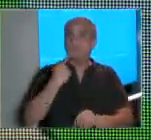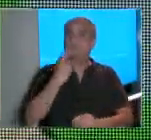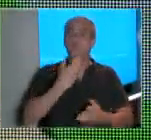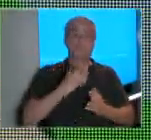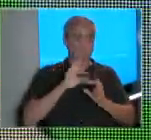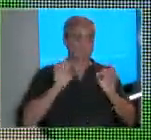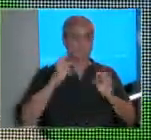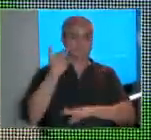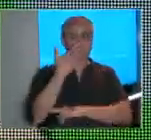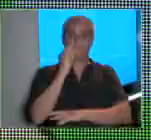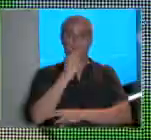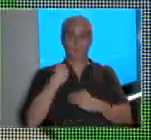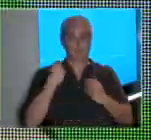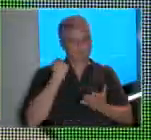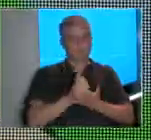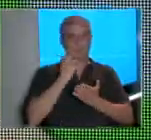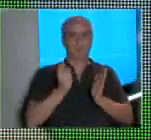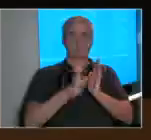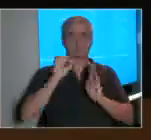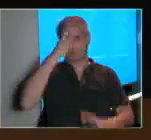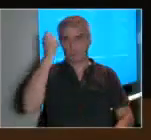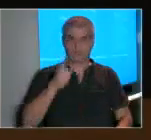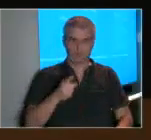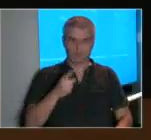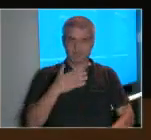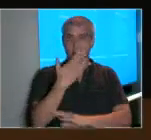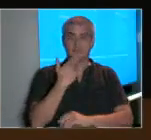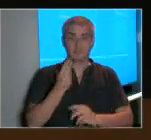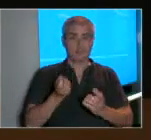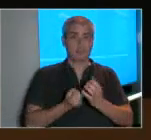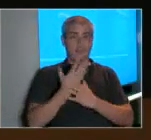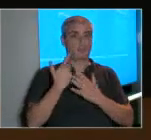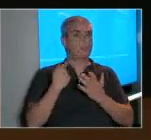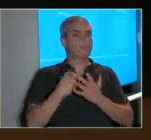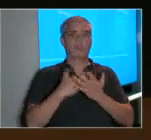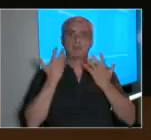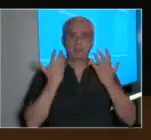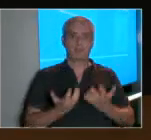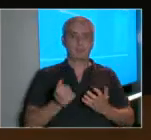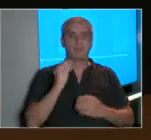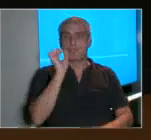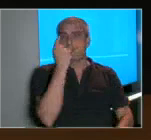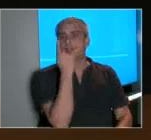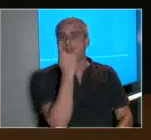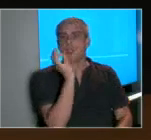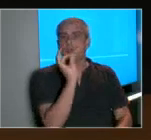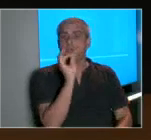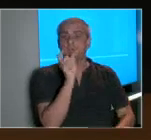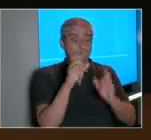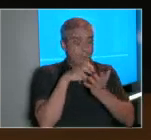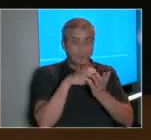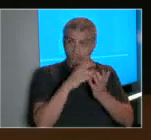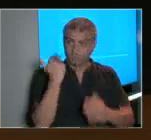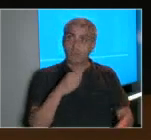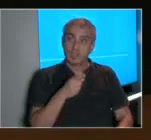המדינה כדי לתת תוקף לדרישה של הערבים. מדינת ישראל קמה במחיר כבד מאוד של 1% מהיישוב